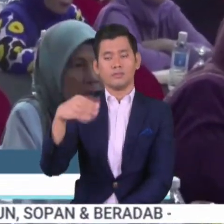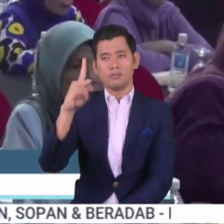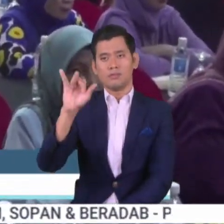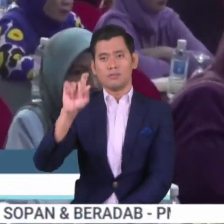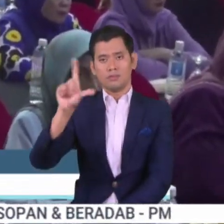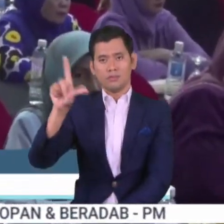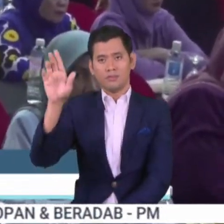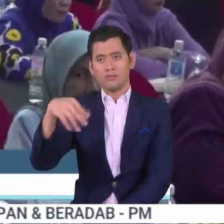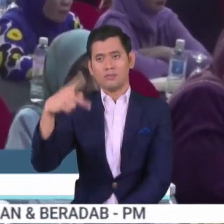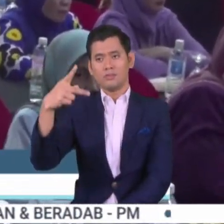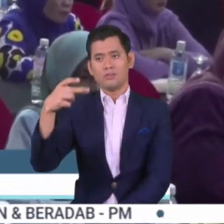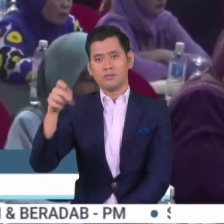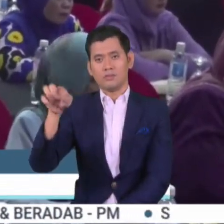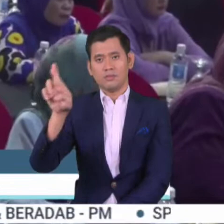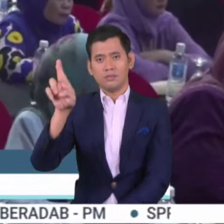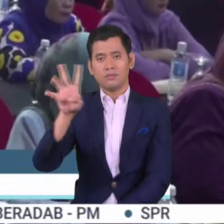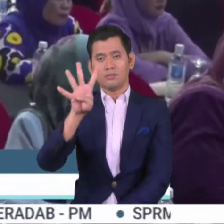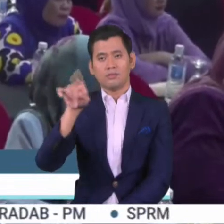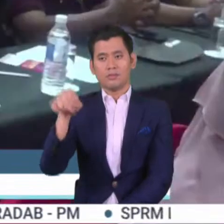berkata